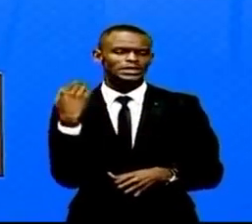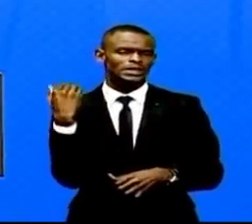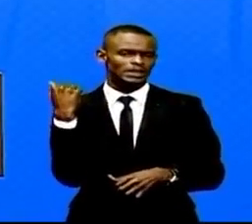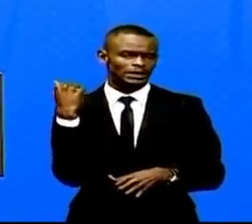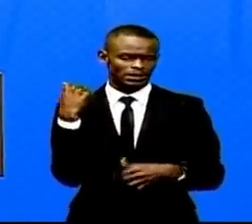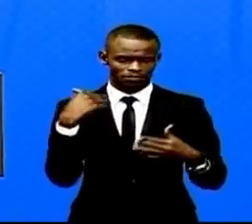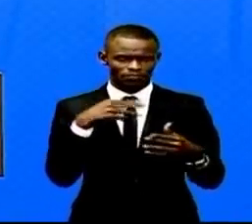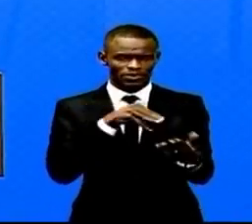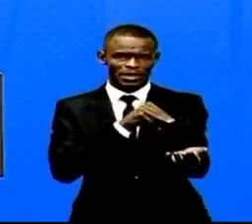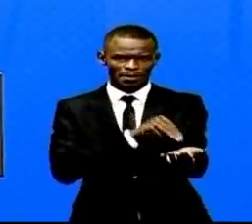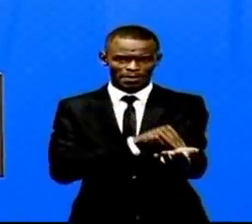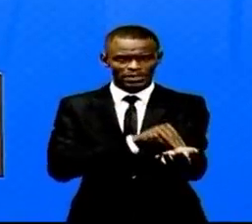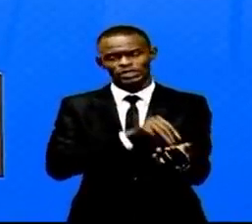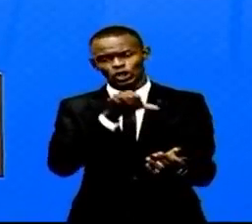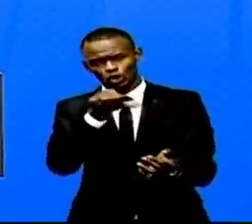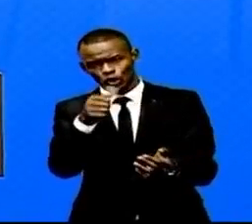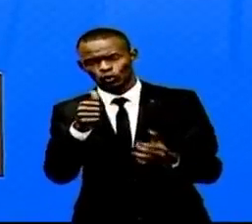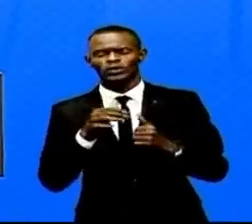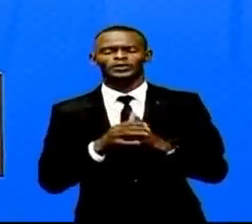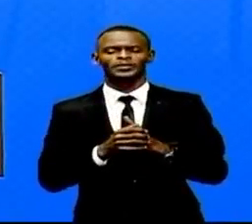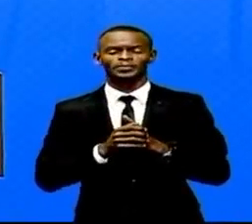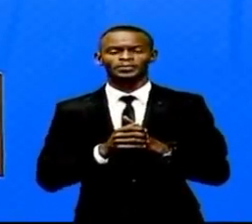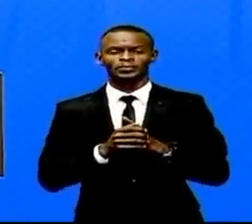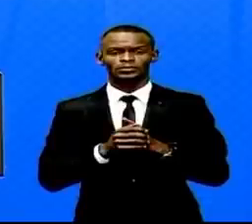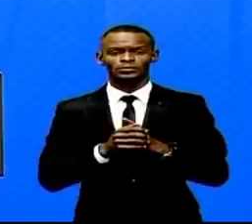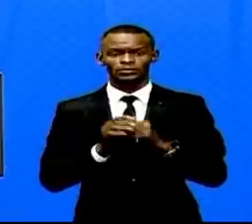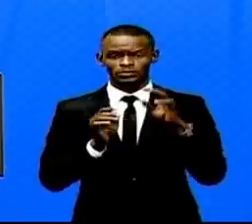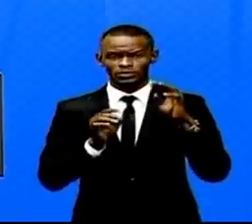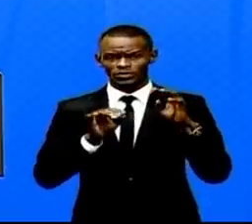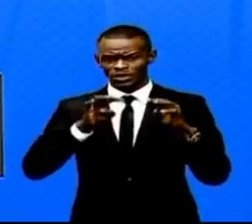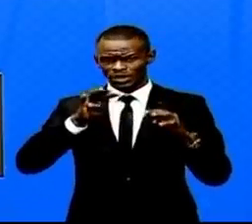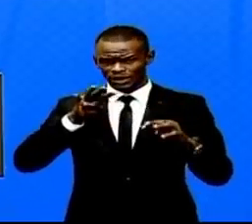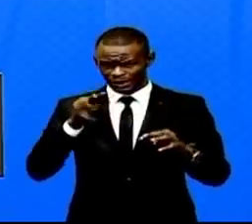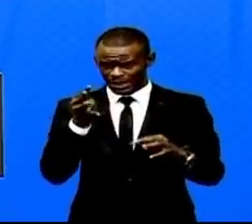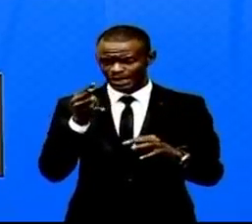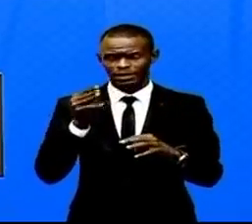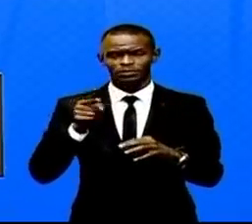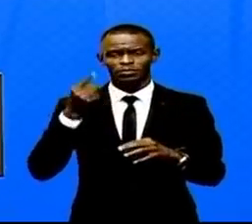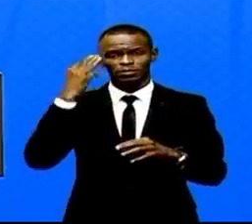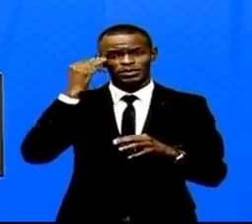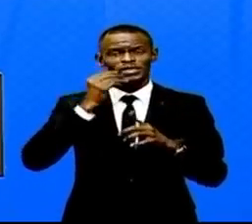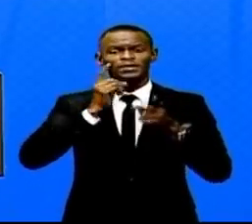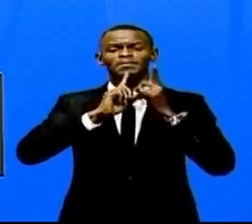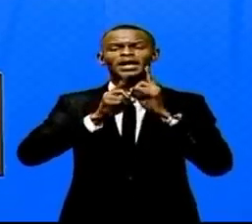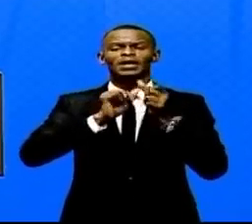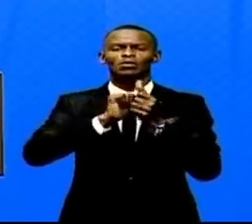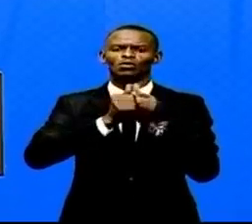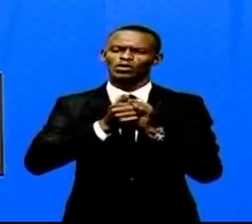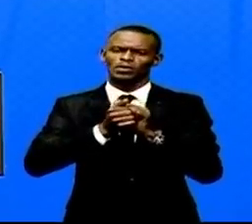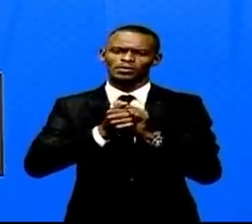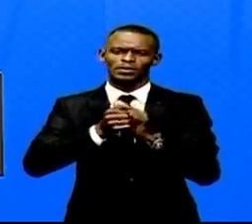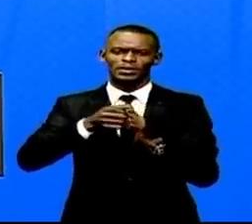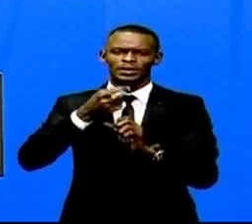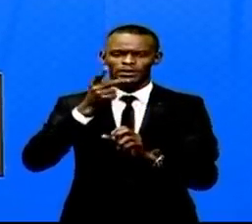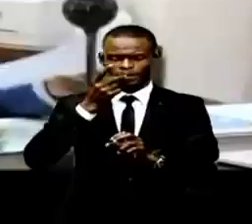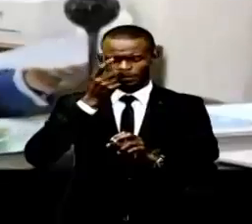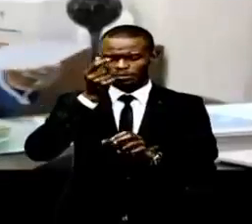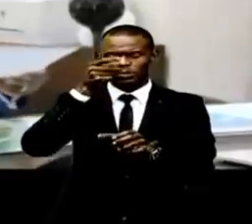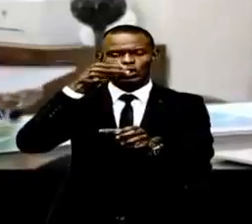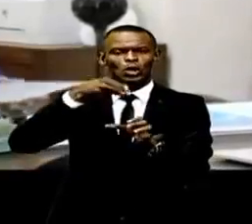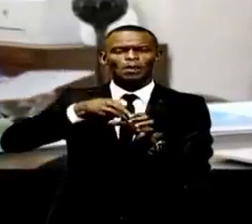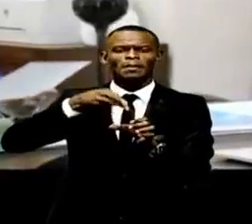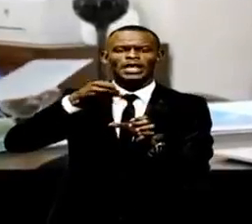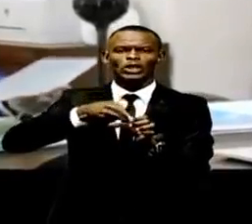la situation de la crise pétrolière. Au sujet de la crise pétrolière qui sévit présentement dans notre pays, le Premier ministre a